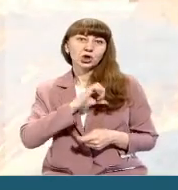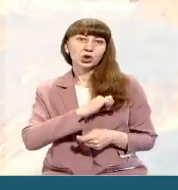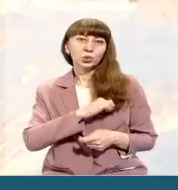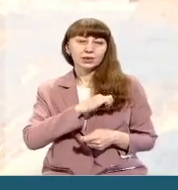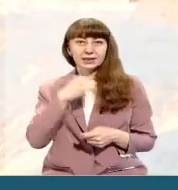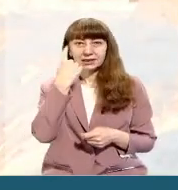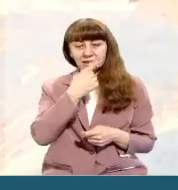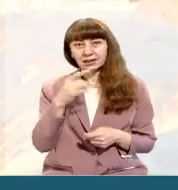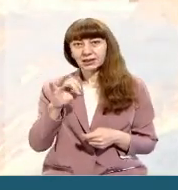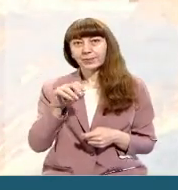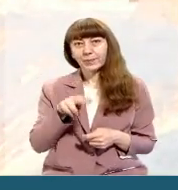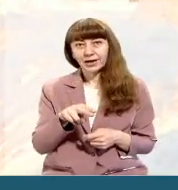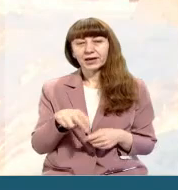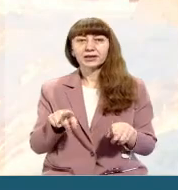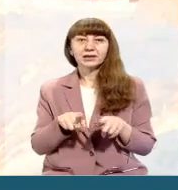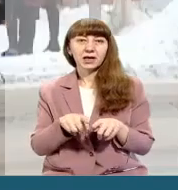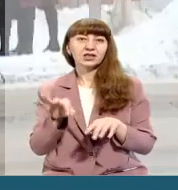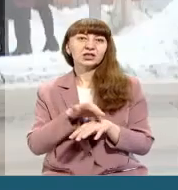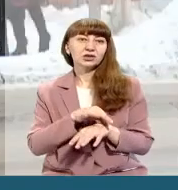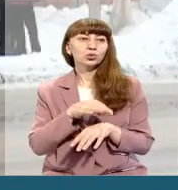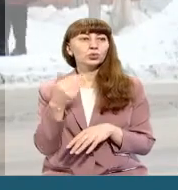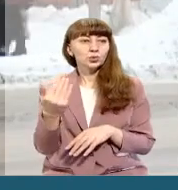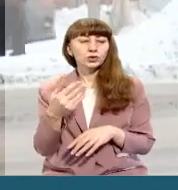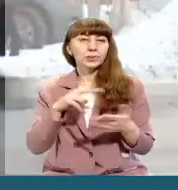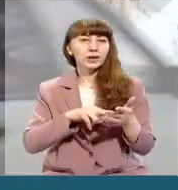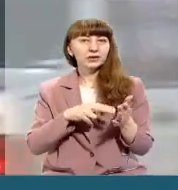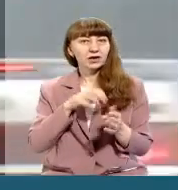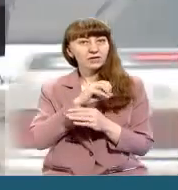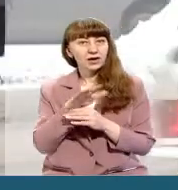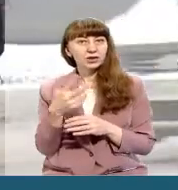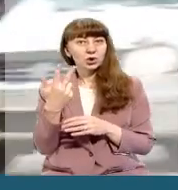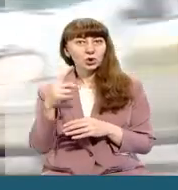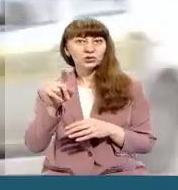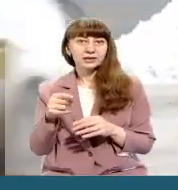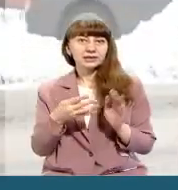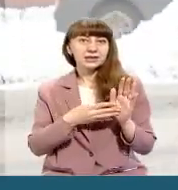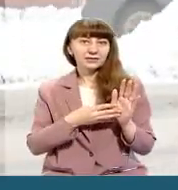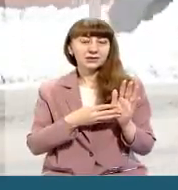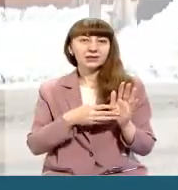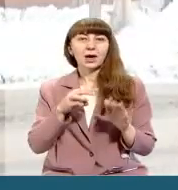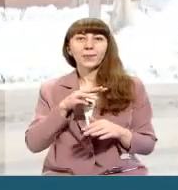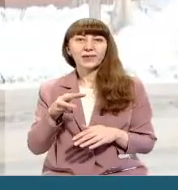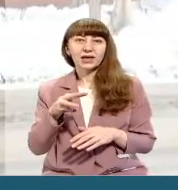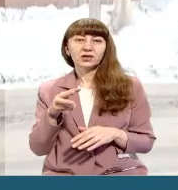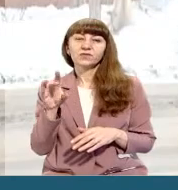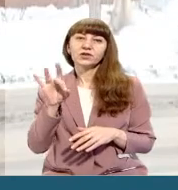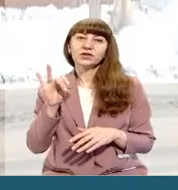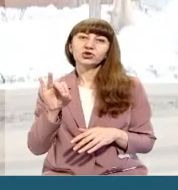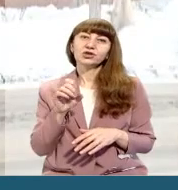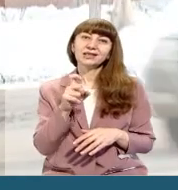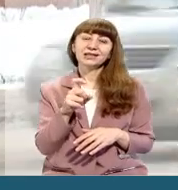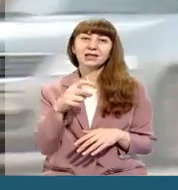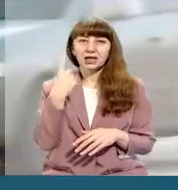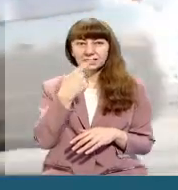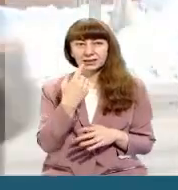лиц Индивидуальные предприниматели а также их супруги планируется охватить около 3,9 млн физических лиц на четвёртом